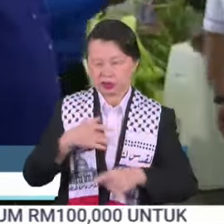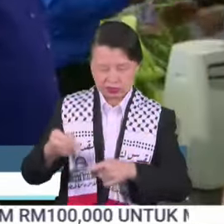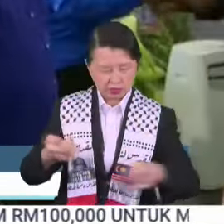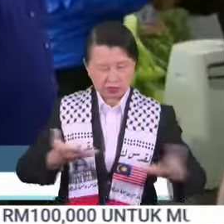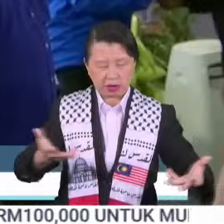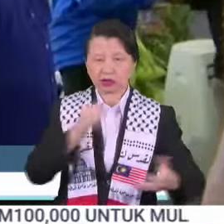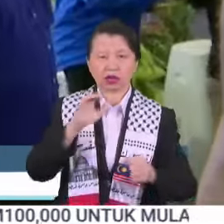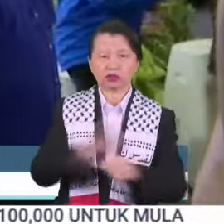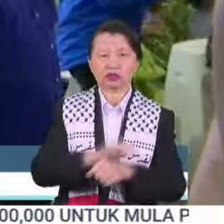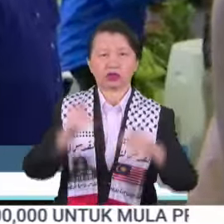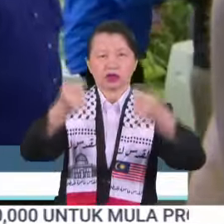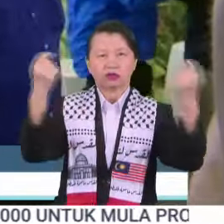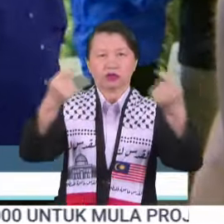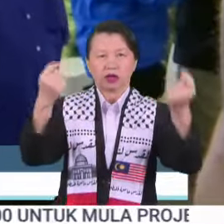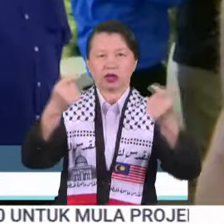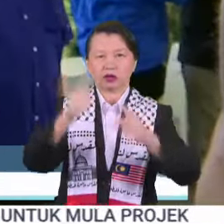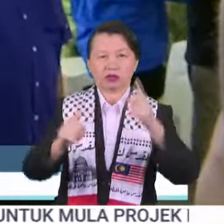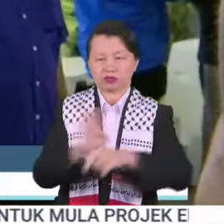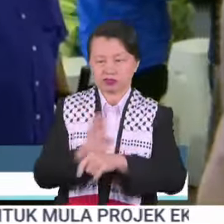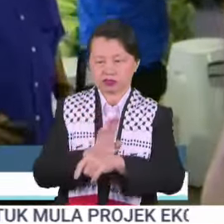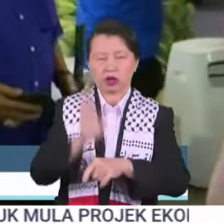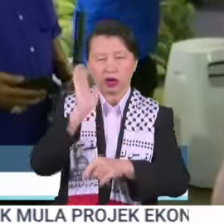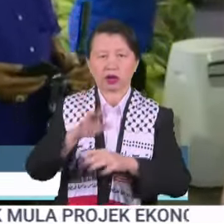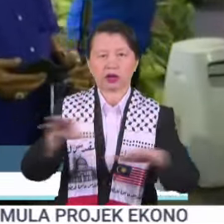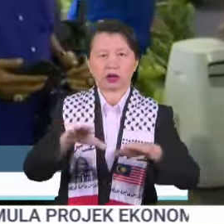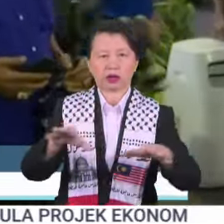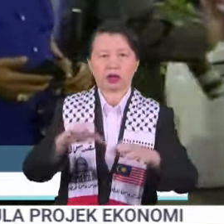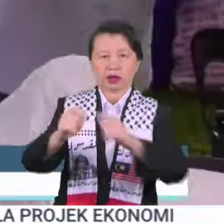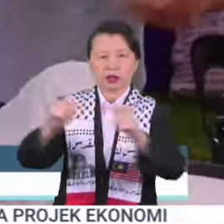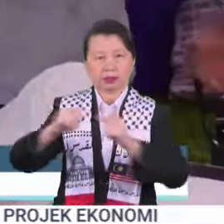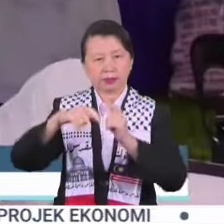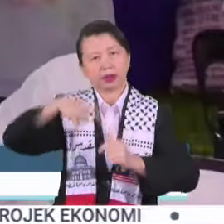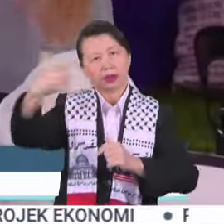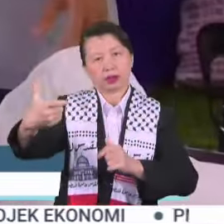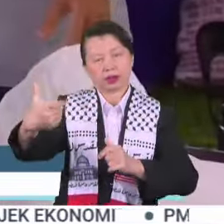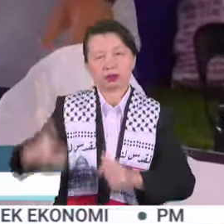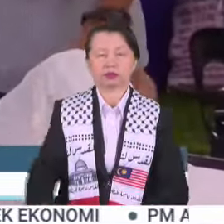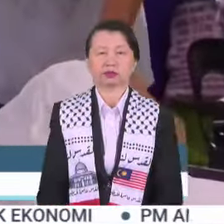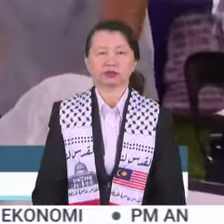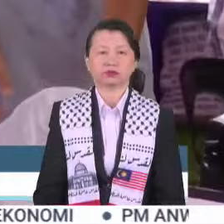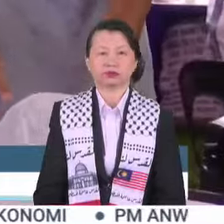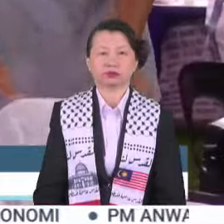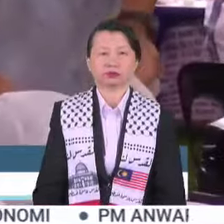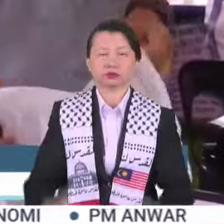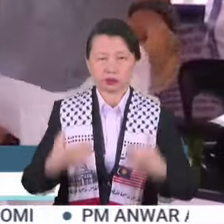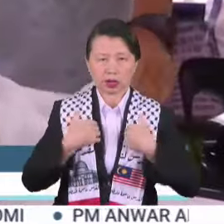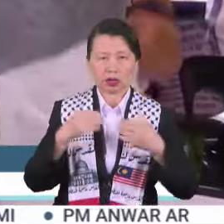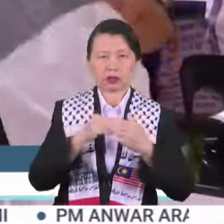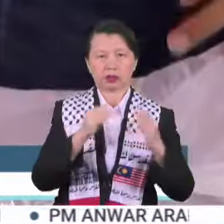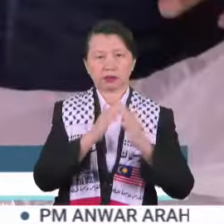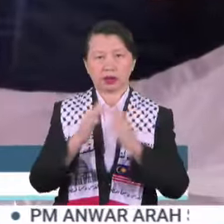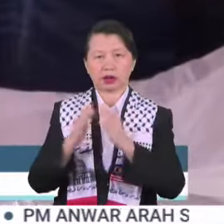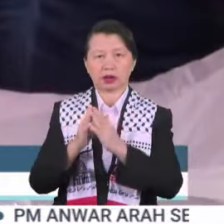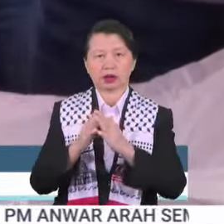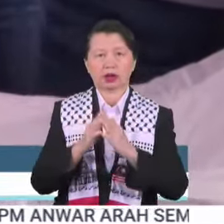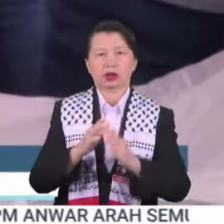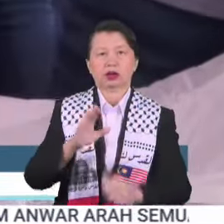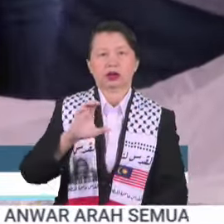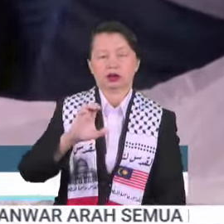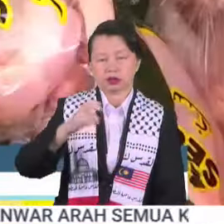ni festa-festa keusahawanan kita ini kita akan laksanakan di tempat-tempat lain juga berlangsung di Bandar ser Bandi